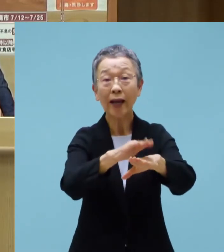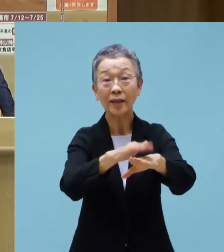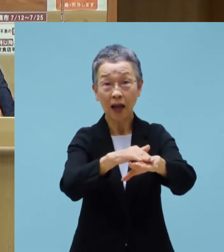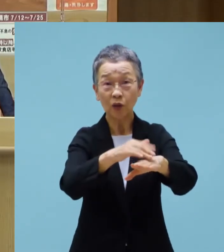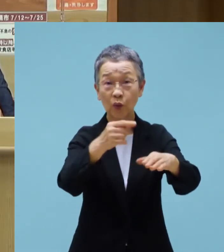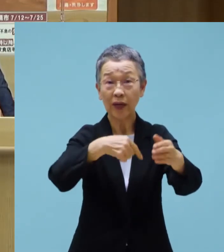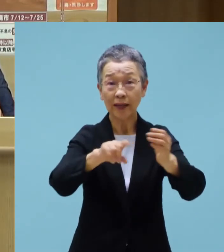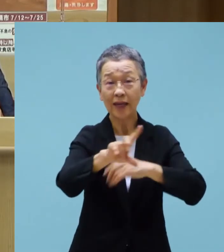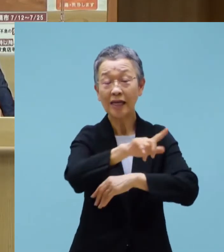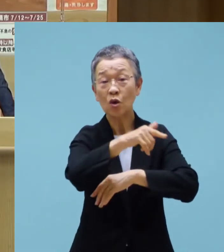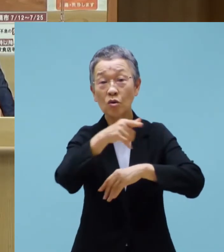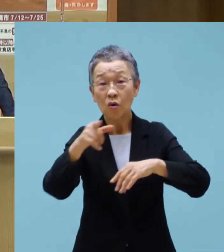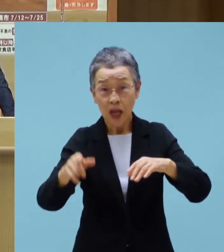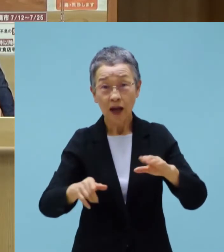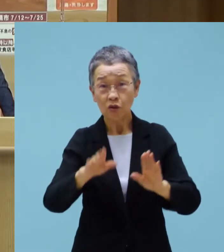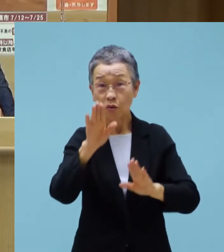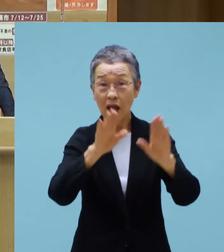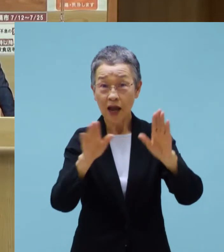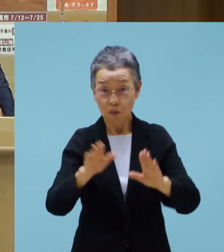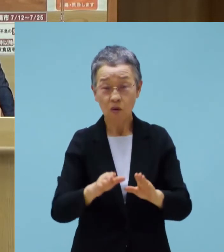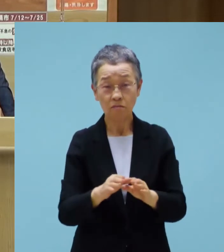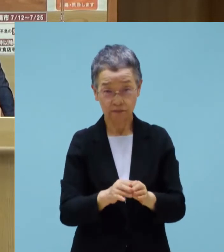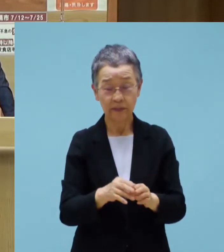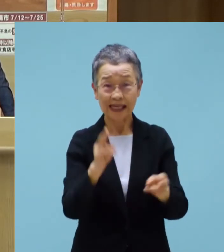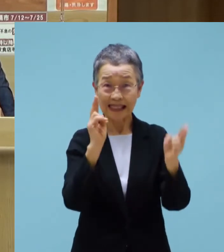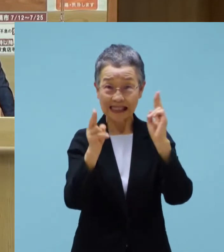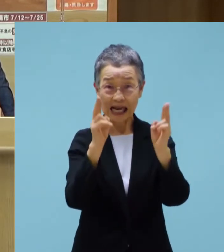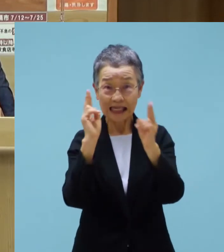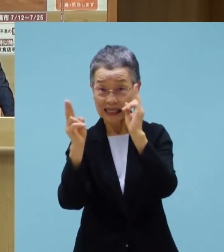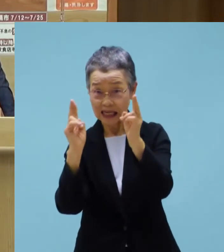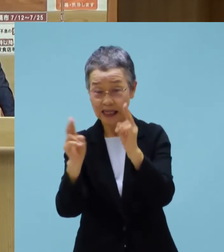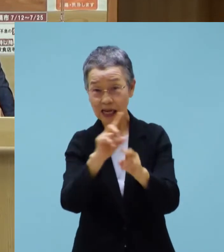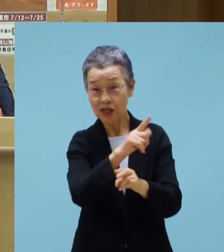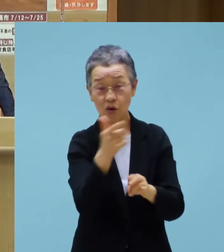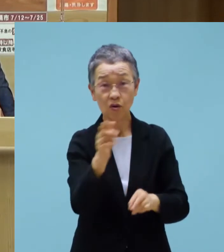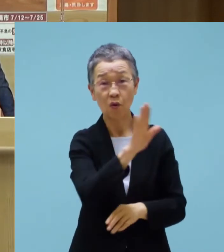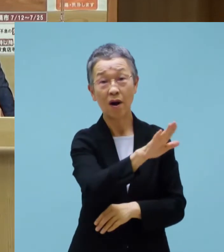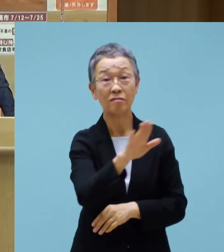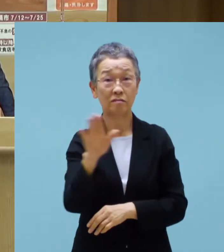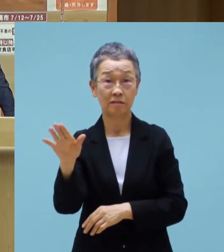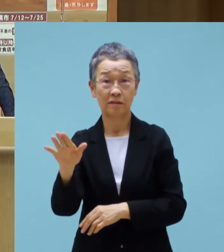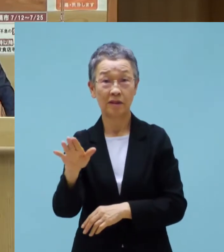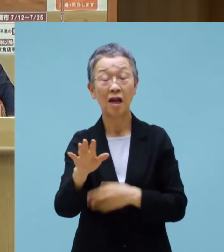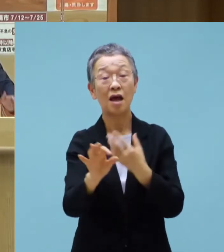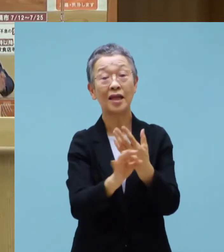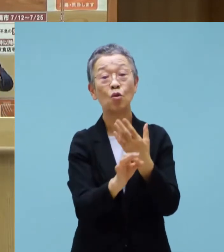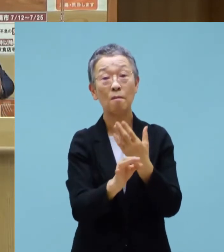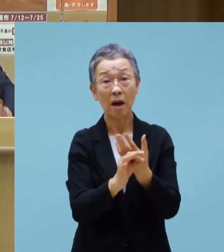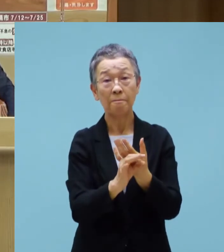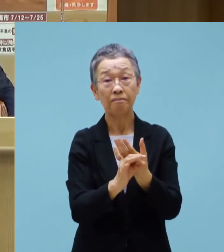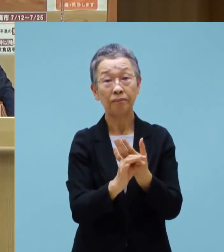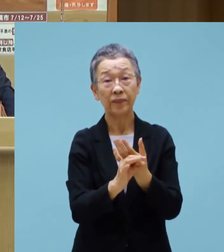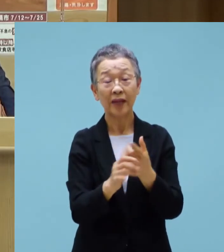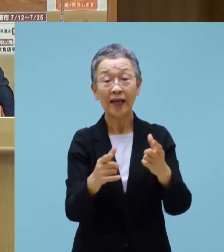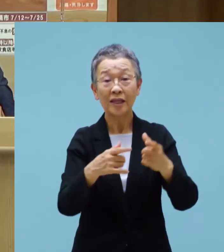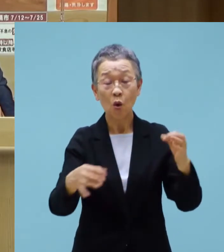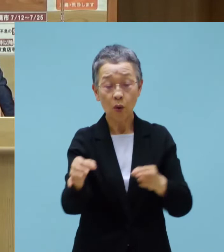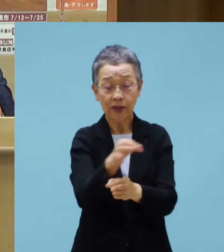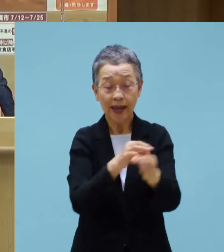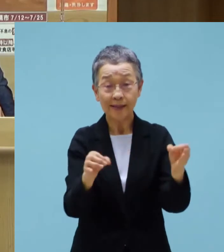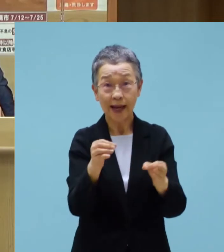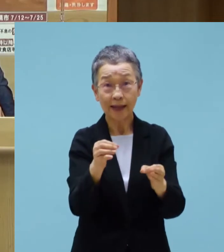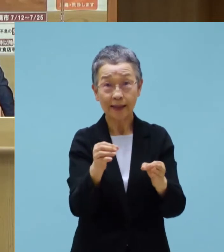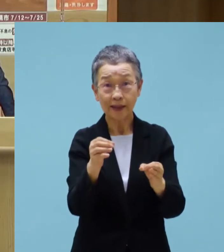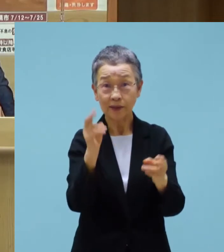環境もそれぞれ企業ごとにありますので、まあ、それぞれ、まあ、例えば、日本経済新聞さんがです